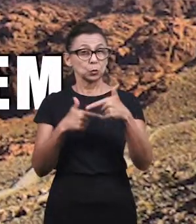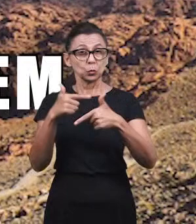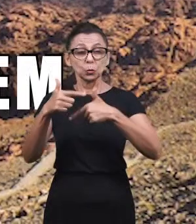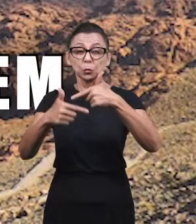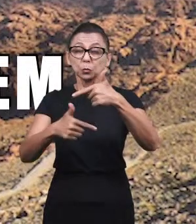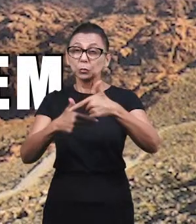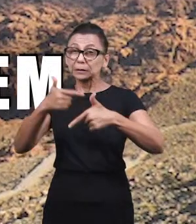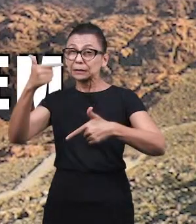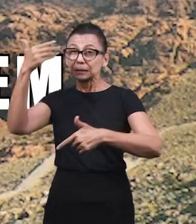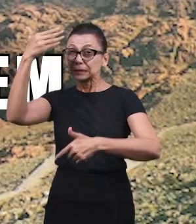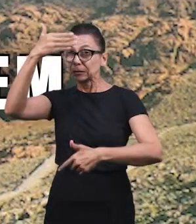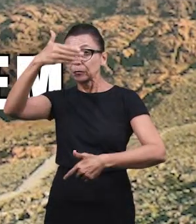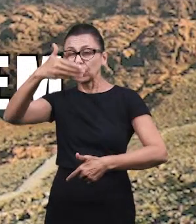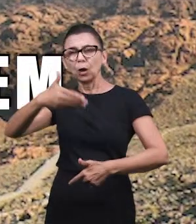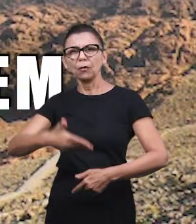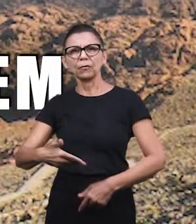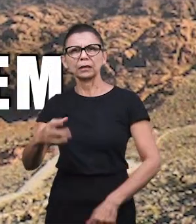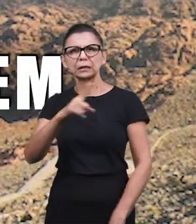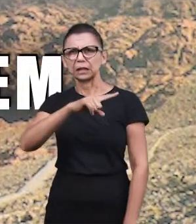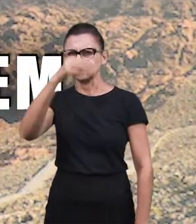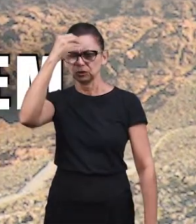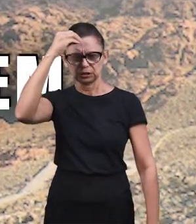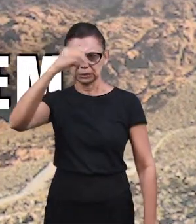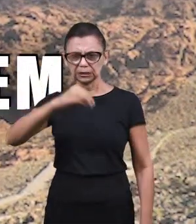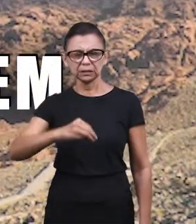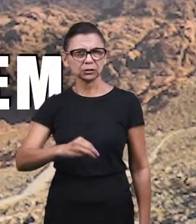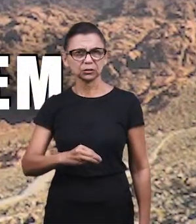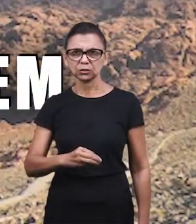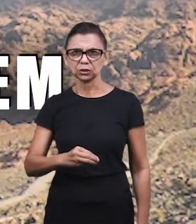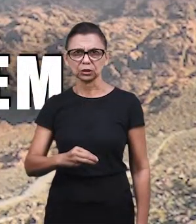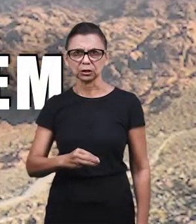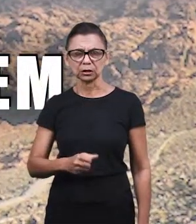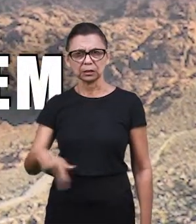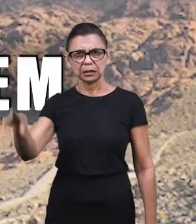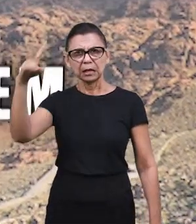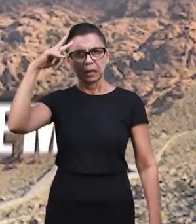Когда проблемы придут, не смотри назад,